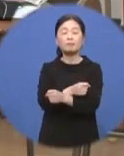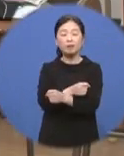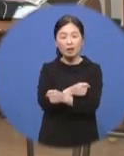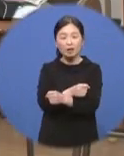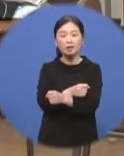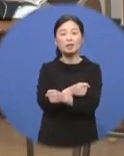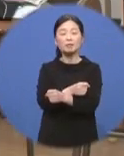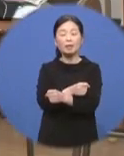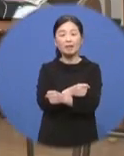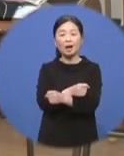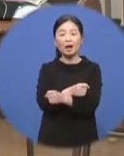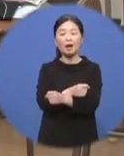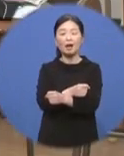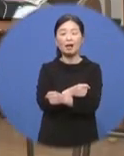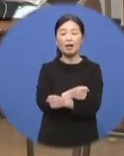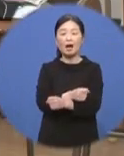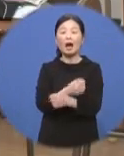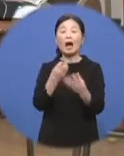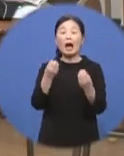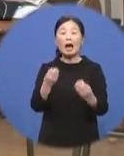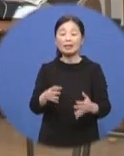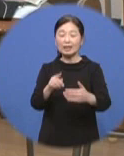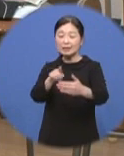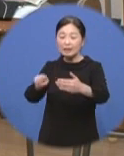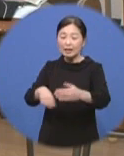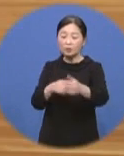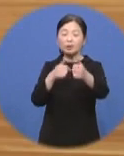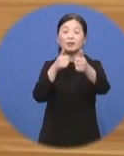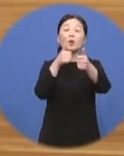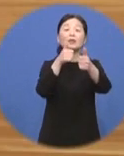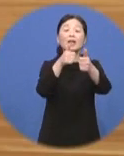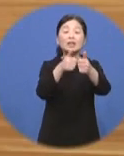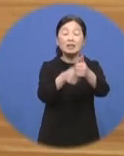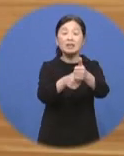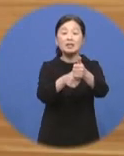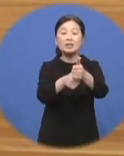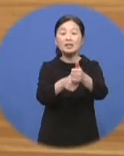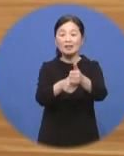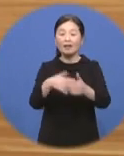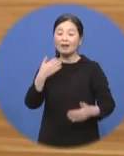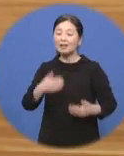新しいことへ挑戦することを通じて豊かな生